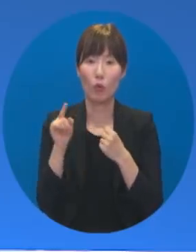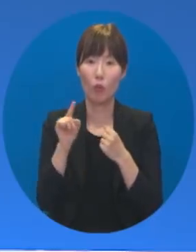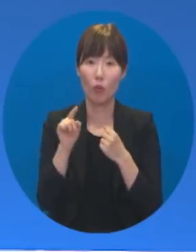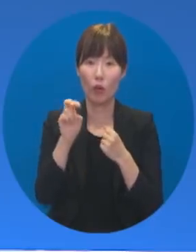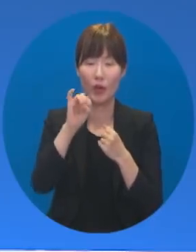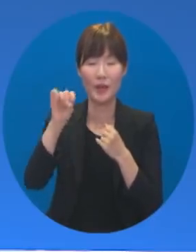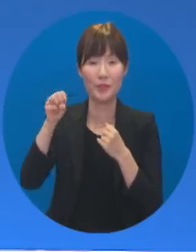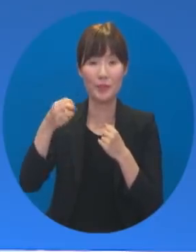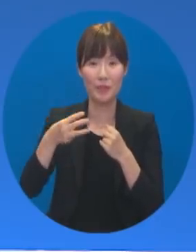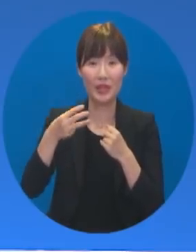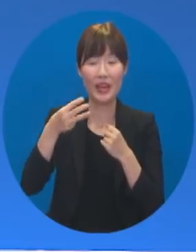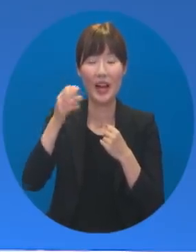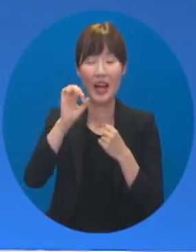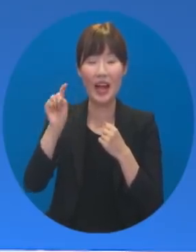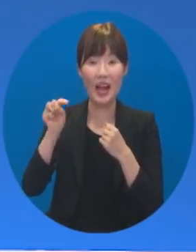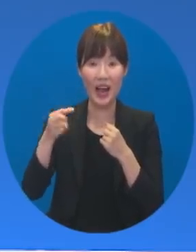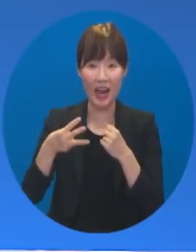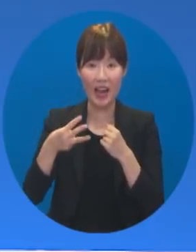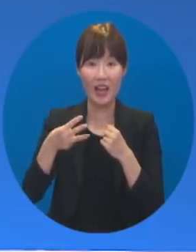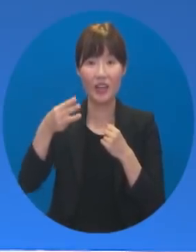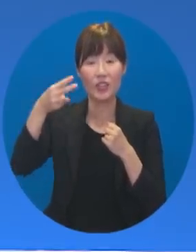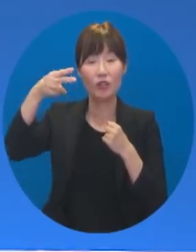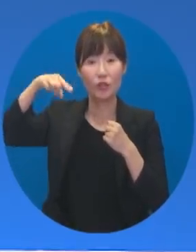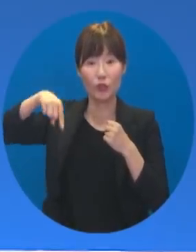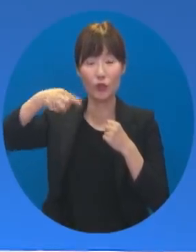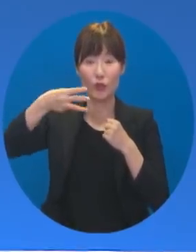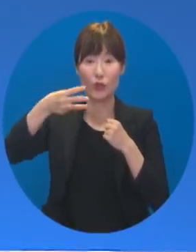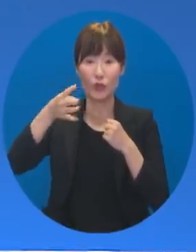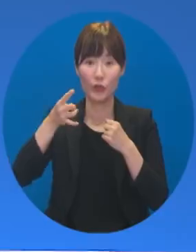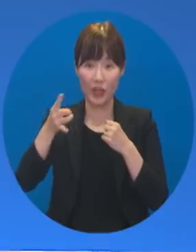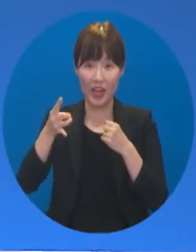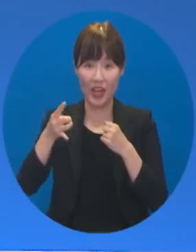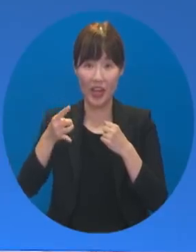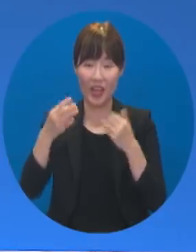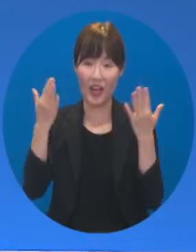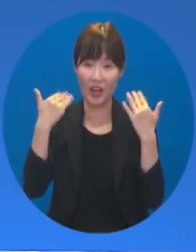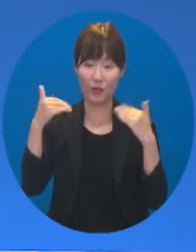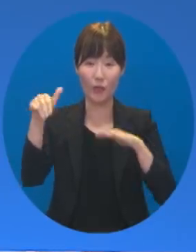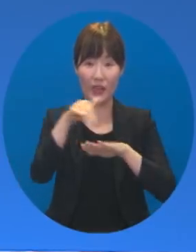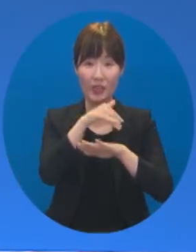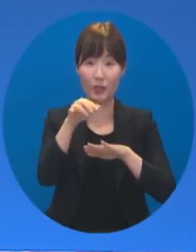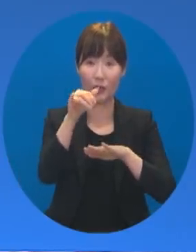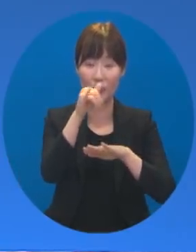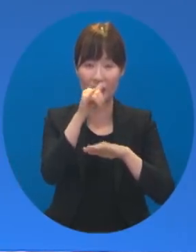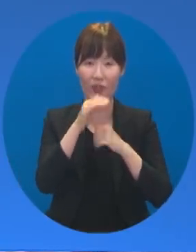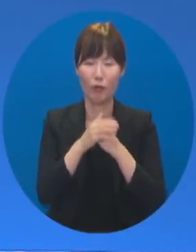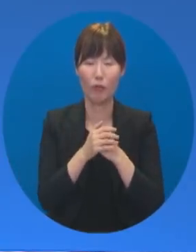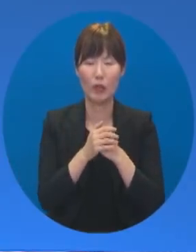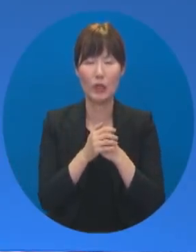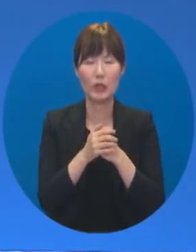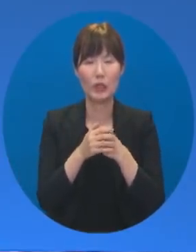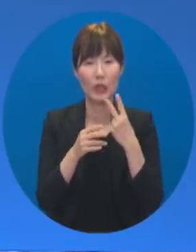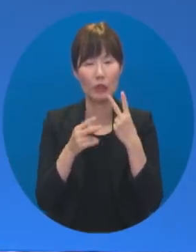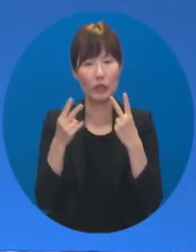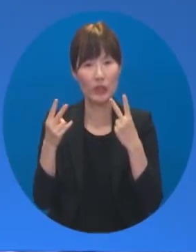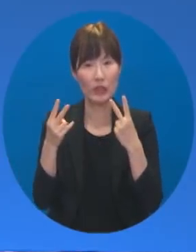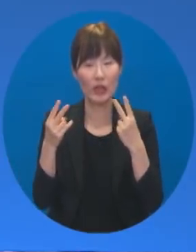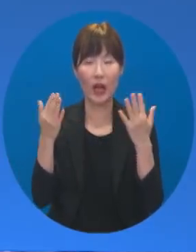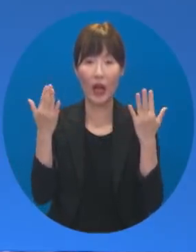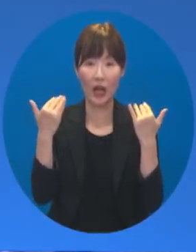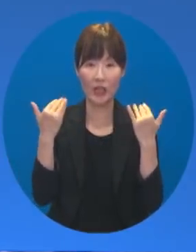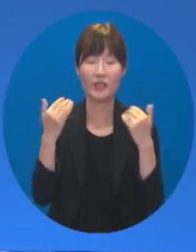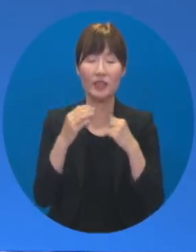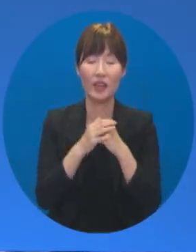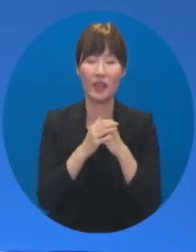학교라는 기독교 대안학교를 다니고 있는데 2학년 2학기 때 전학을 오게 되었어요. 일반 학교를 다니다가 특별히